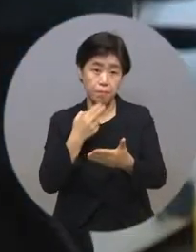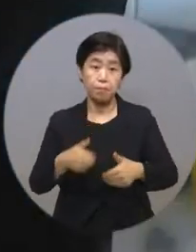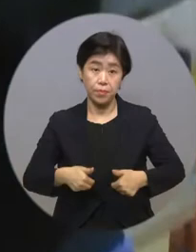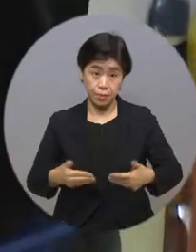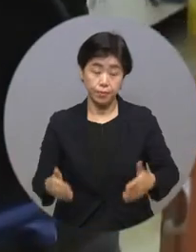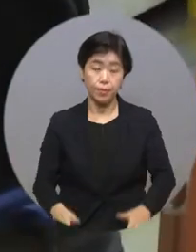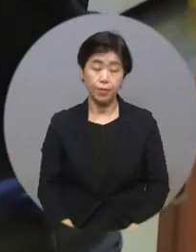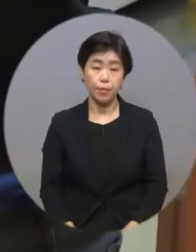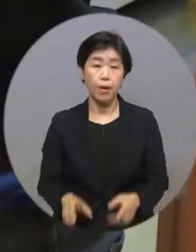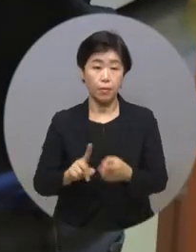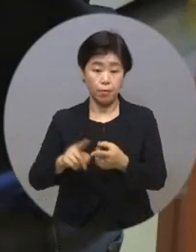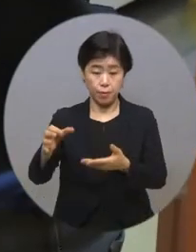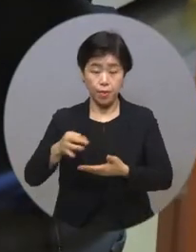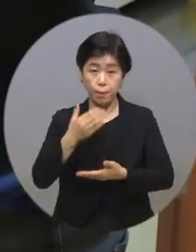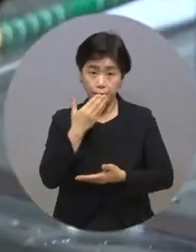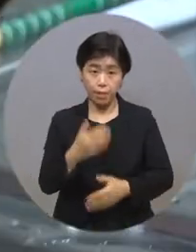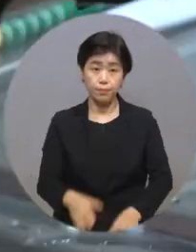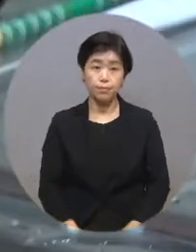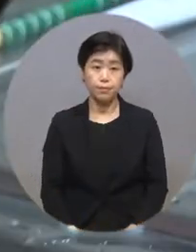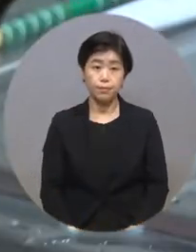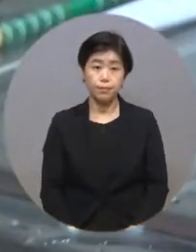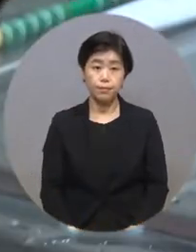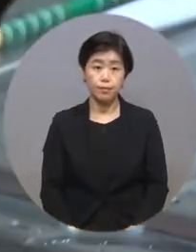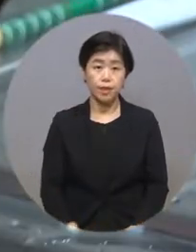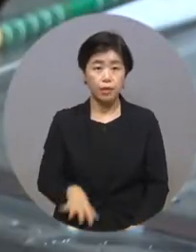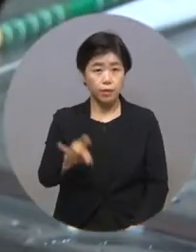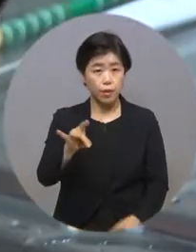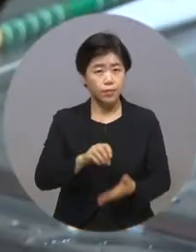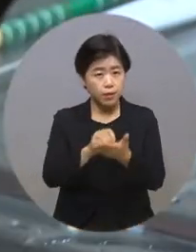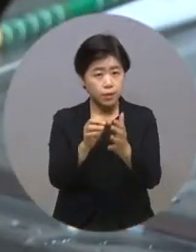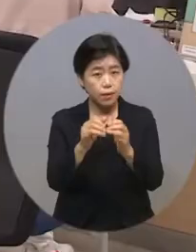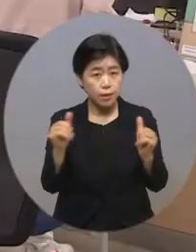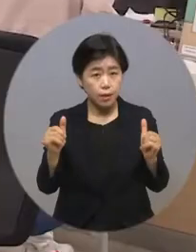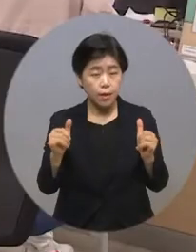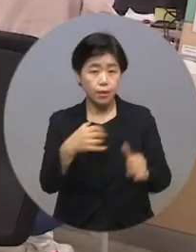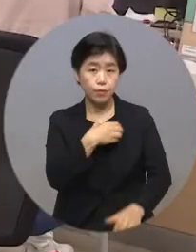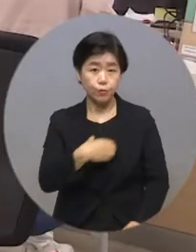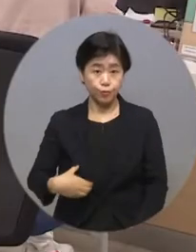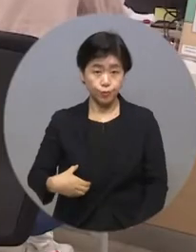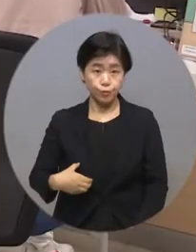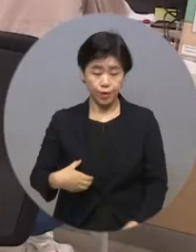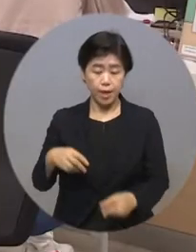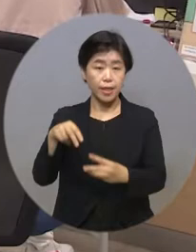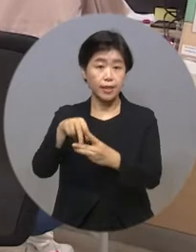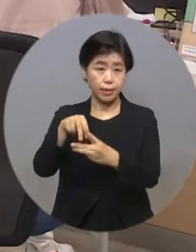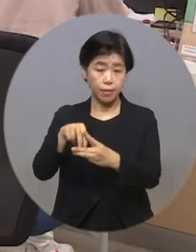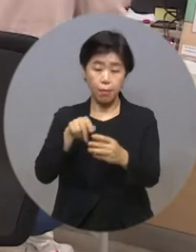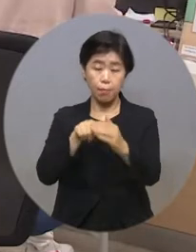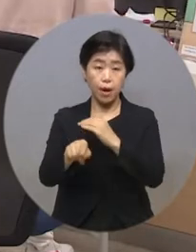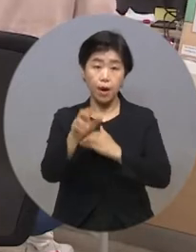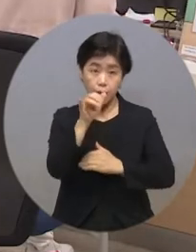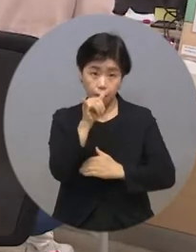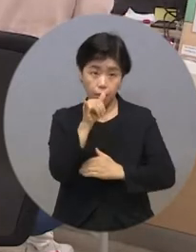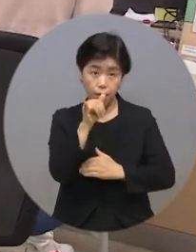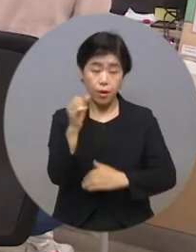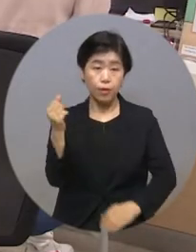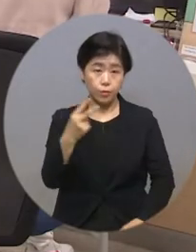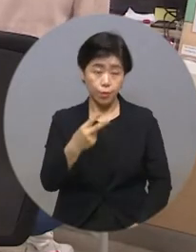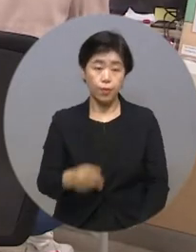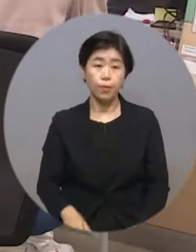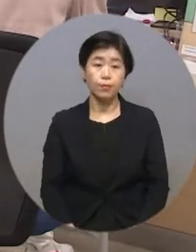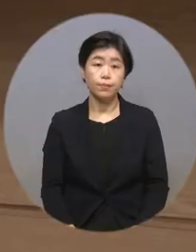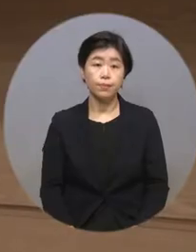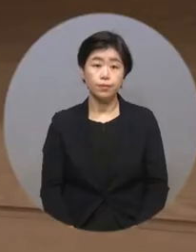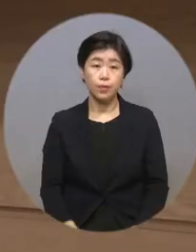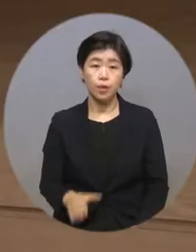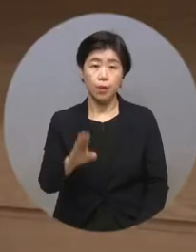지원금을 지급받을 수 있습니다. 자립수당을 처음 신청하는 사람은 주민등록상 거주지 읍면동 행정복지센터를